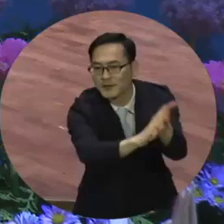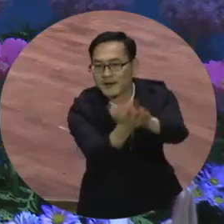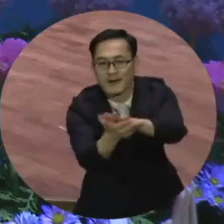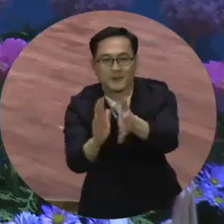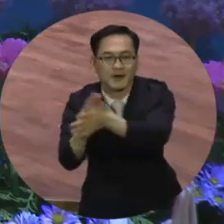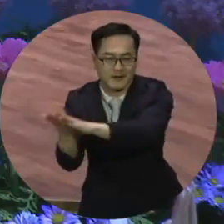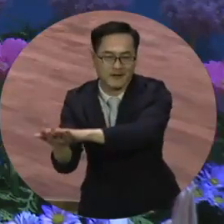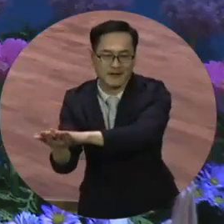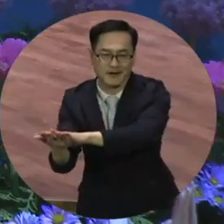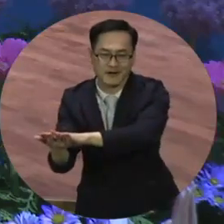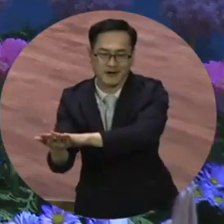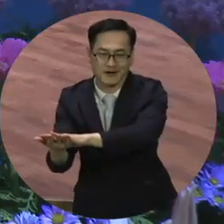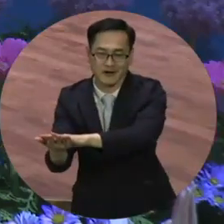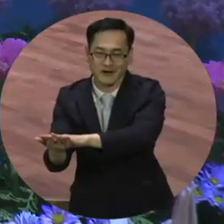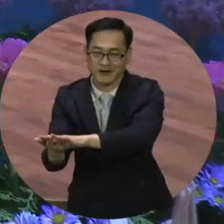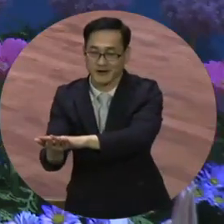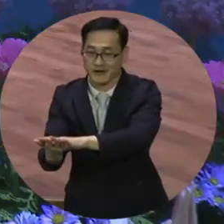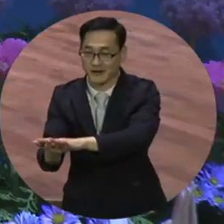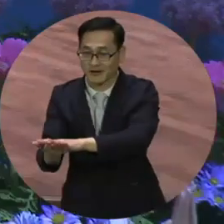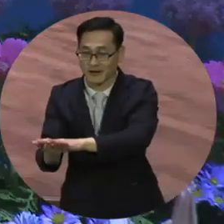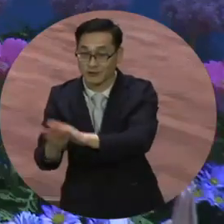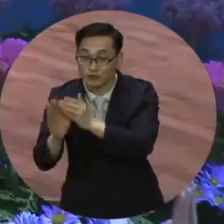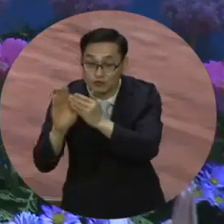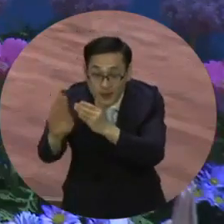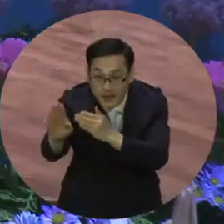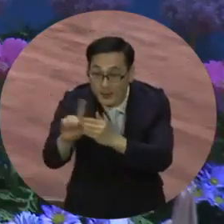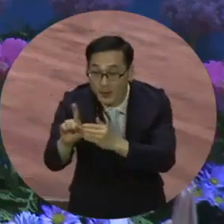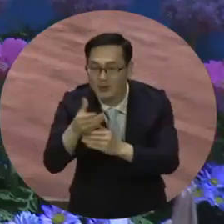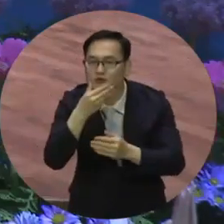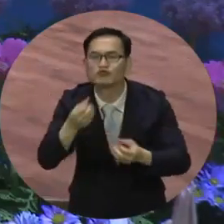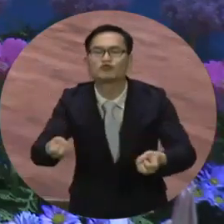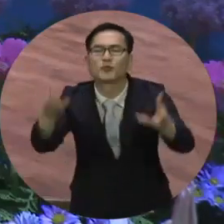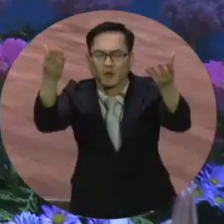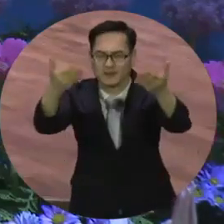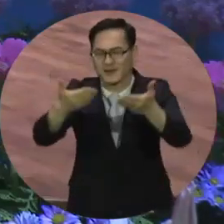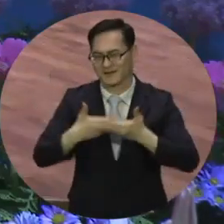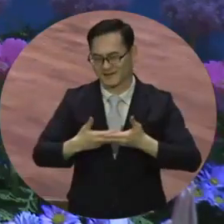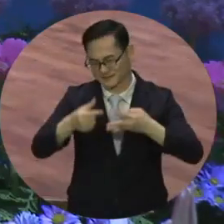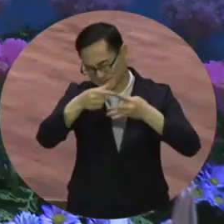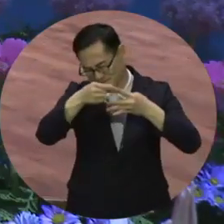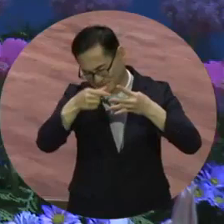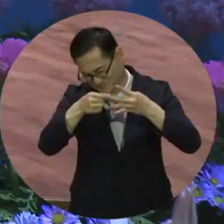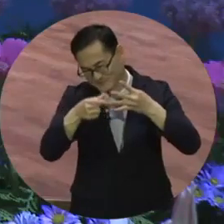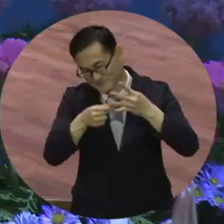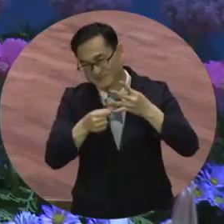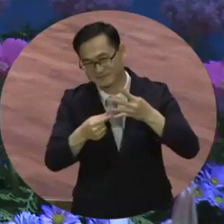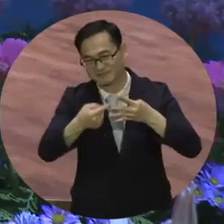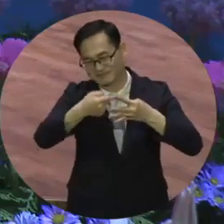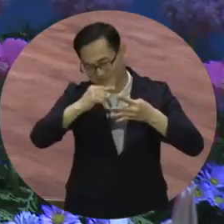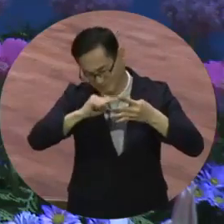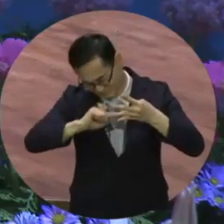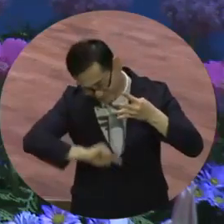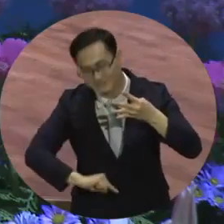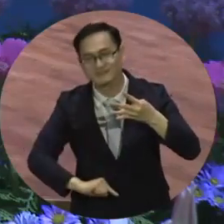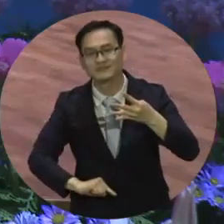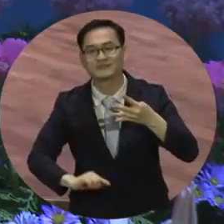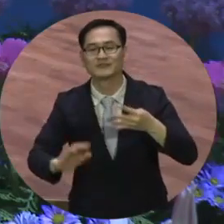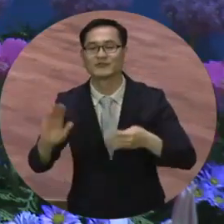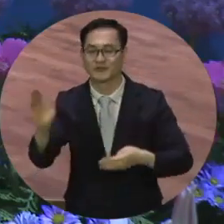그리고 그 결과 하나님께서 주시는 all blessing, 하나님의 축복, 하나님이